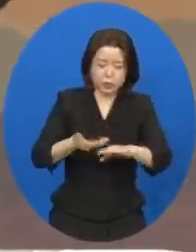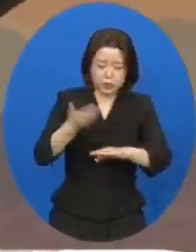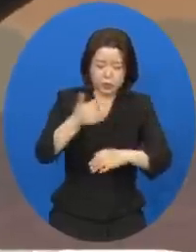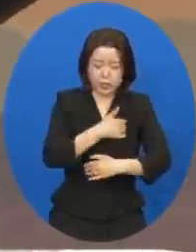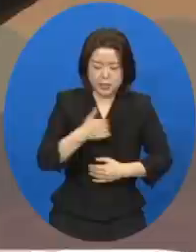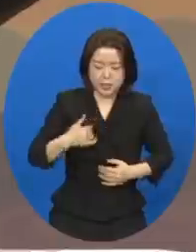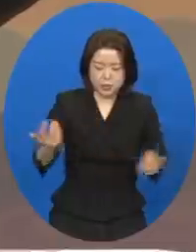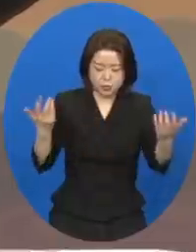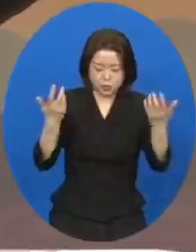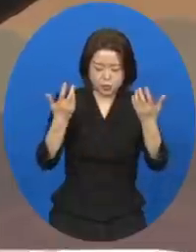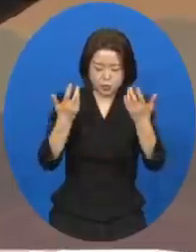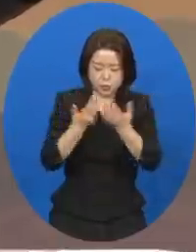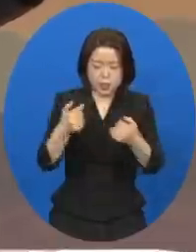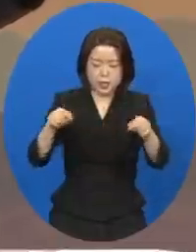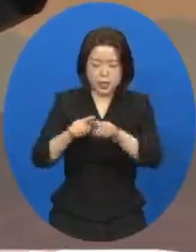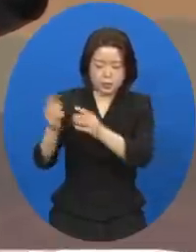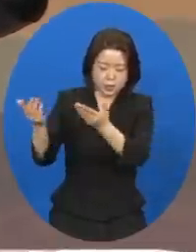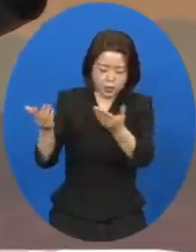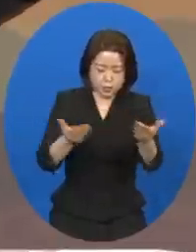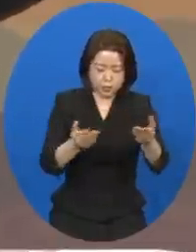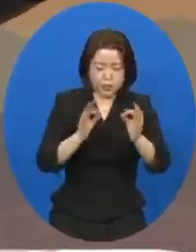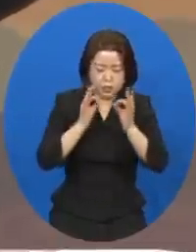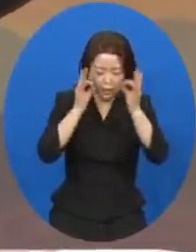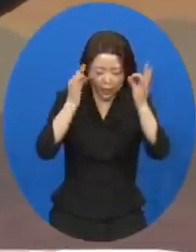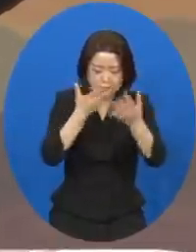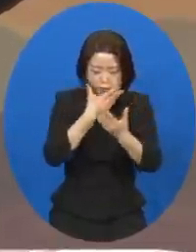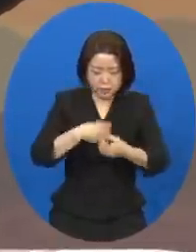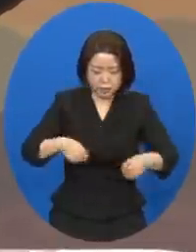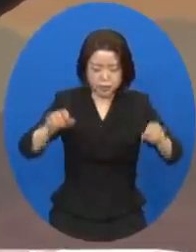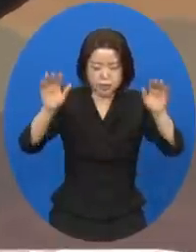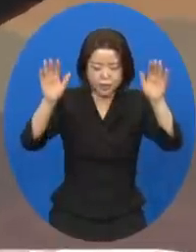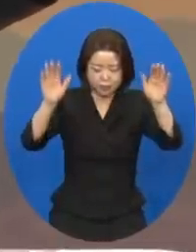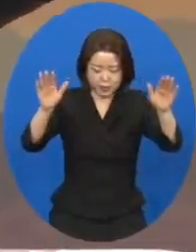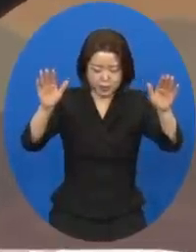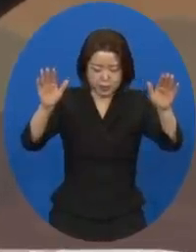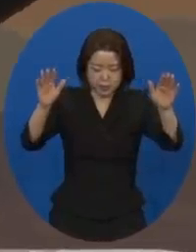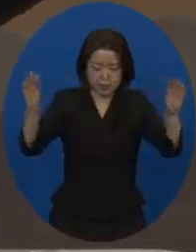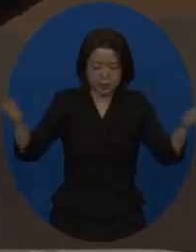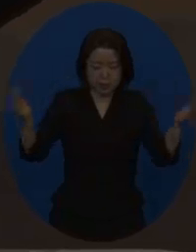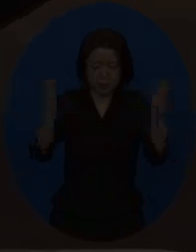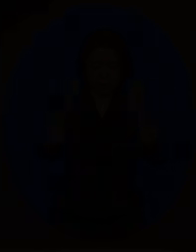충만히 함께 하시기를 간절히 축원하옵나이다. 아멘.